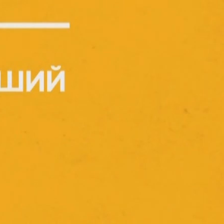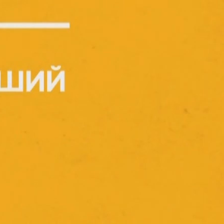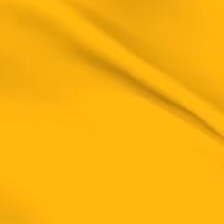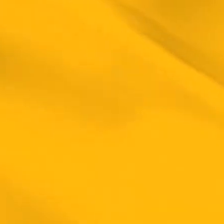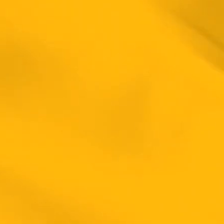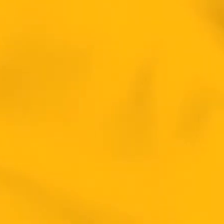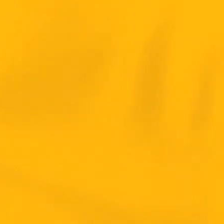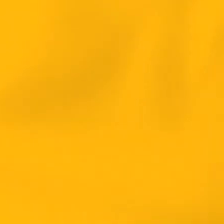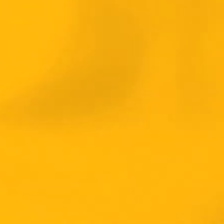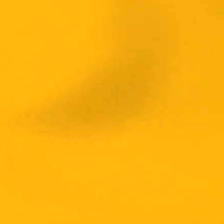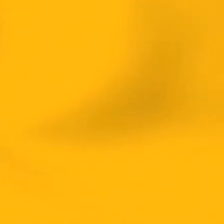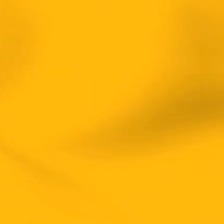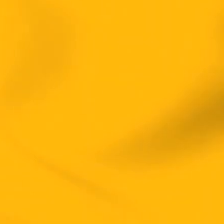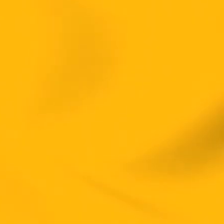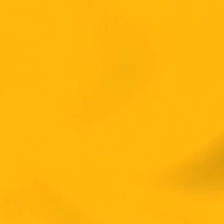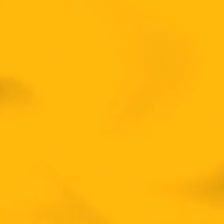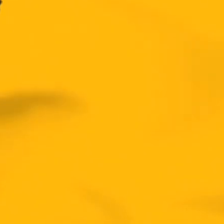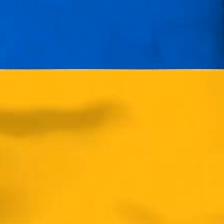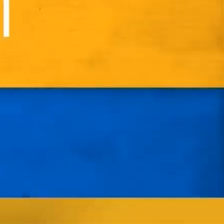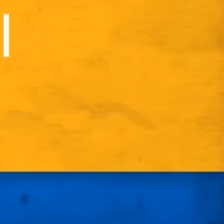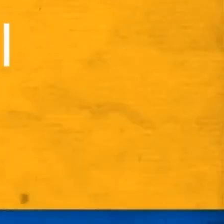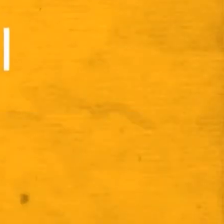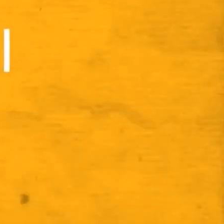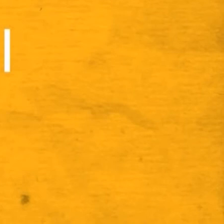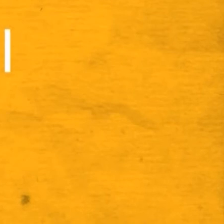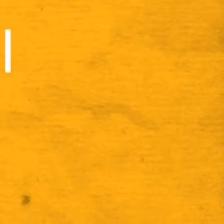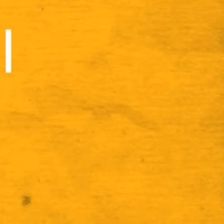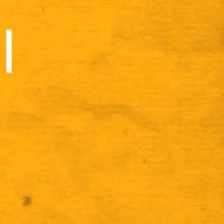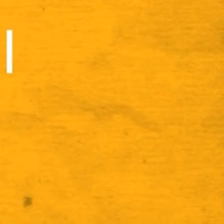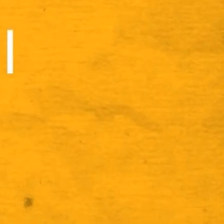Переможемо. Єдині новини. Разом ми.